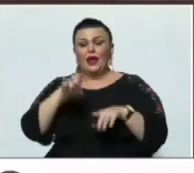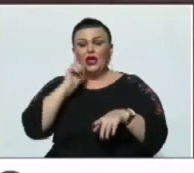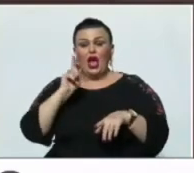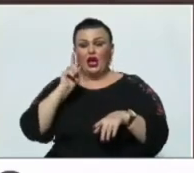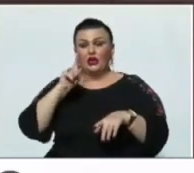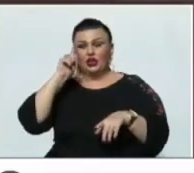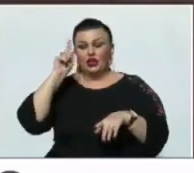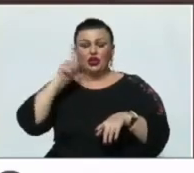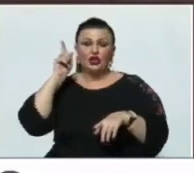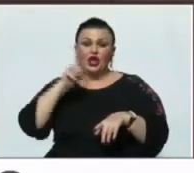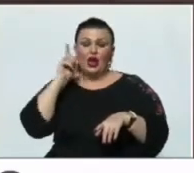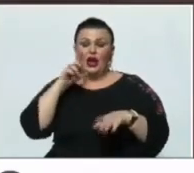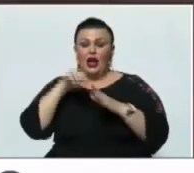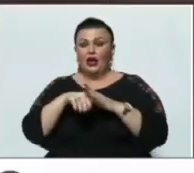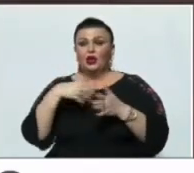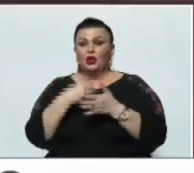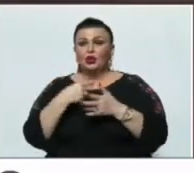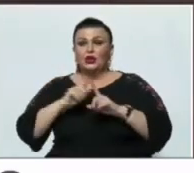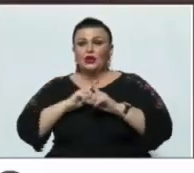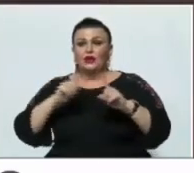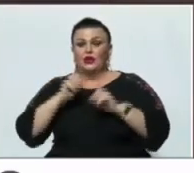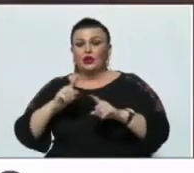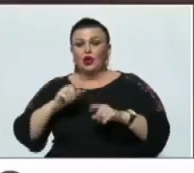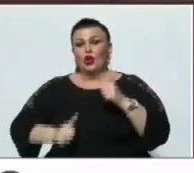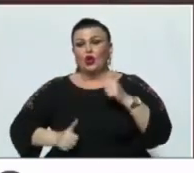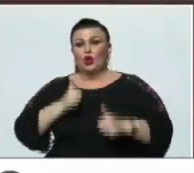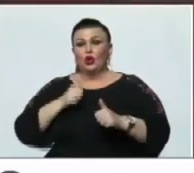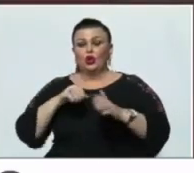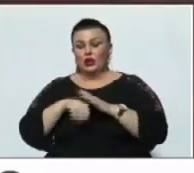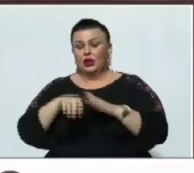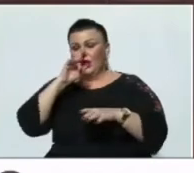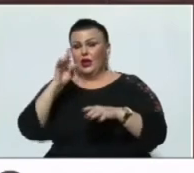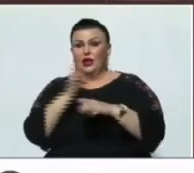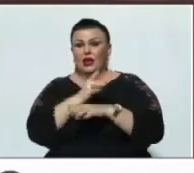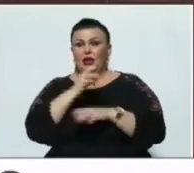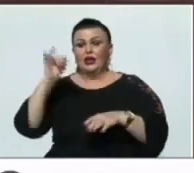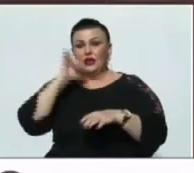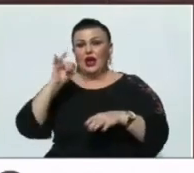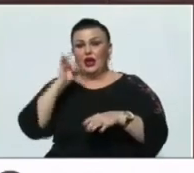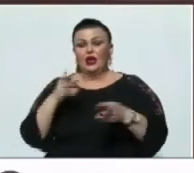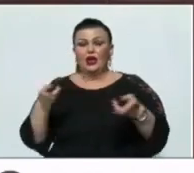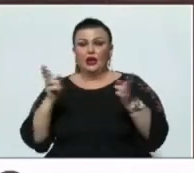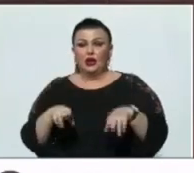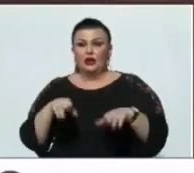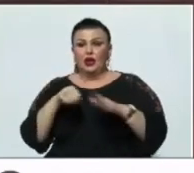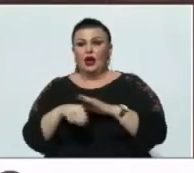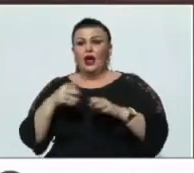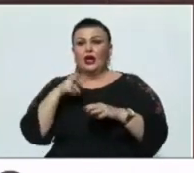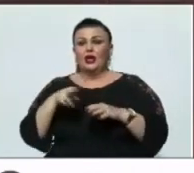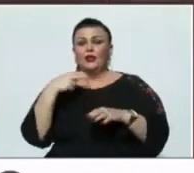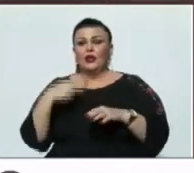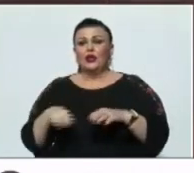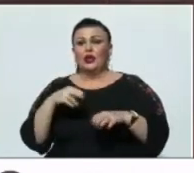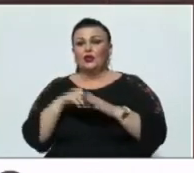gənclərin xüsusi fərqləndiyi, bütün xalqımızı qürurlandırdığı bir il kimi tarixə düşdü. Məlumdur ki, 2020-ci il